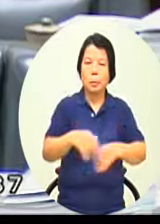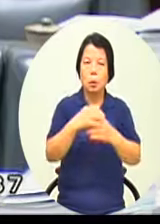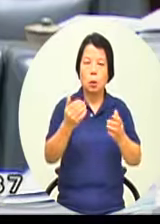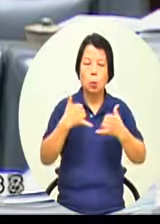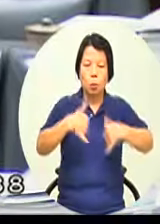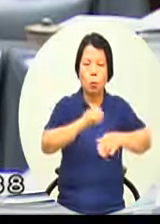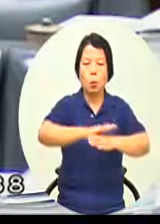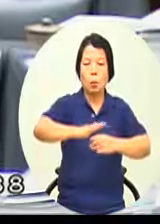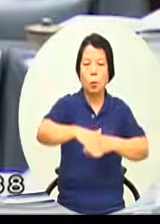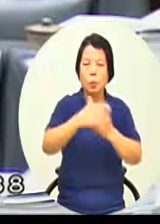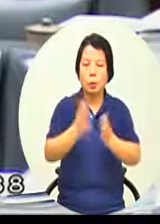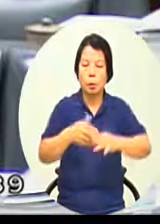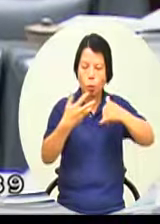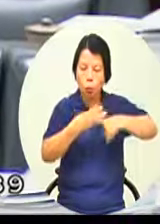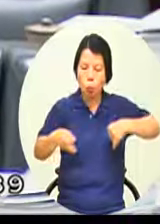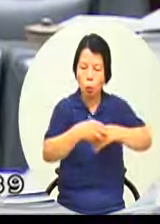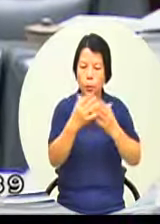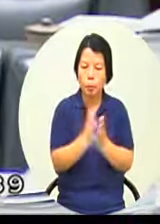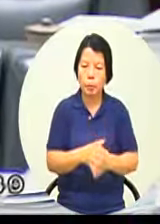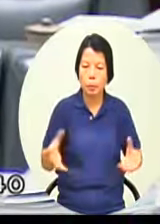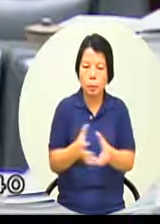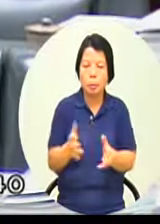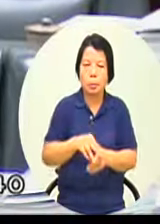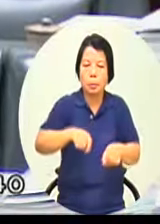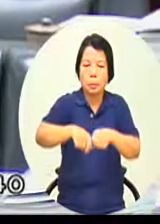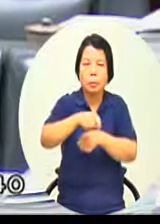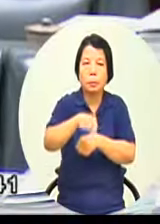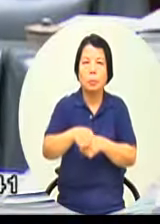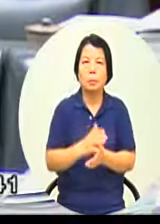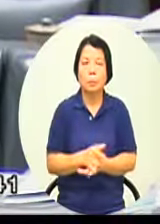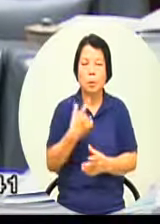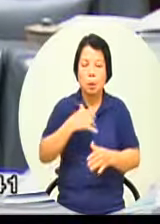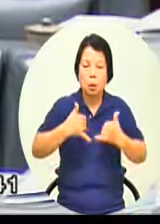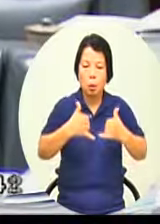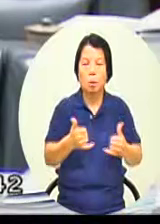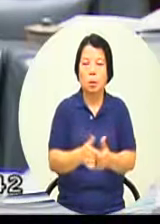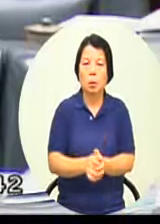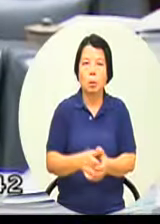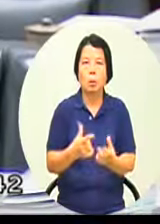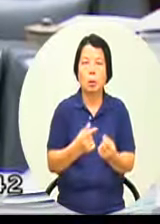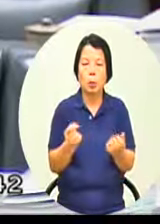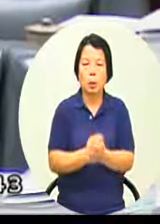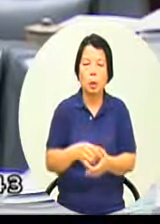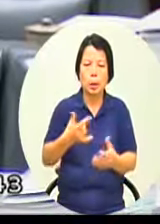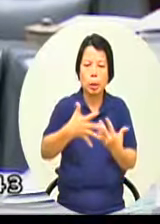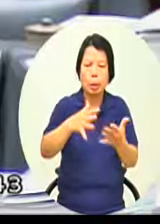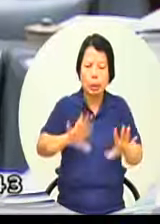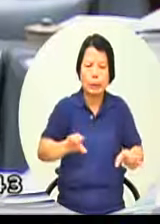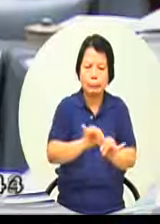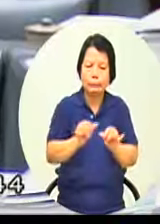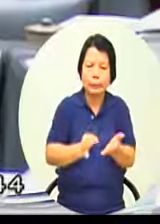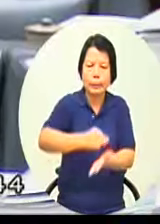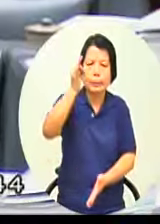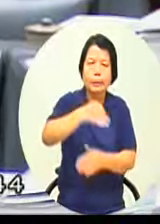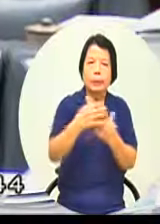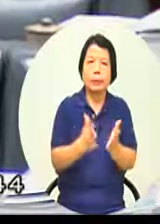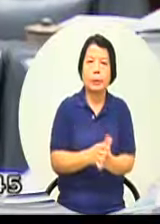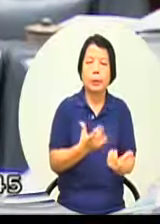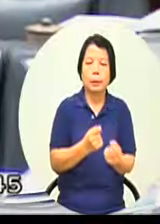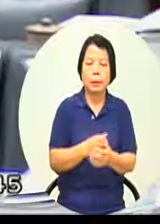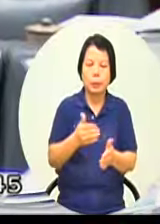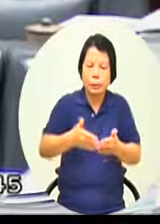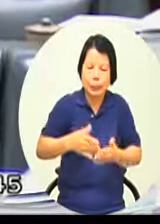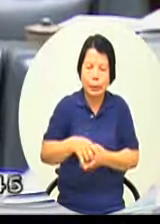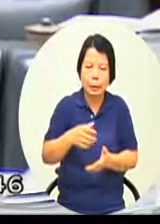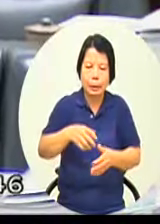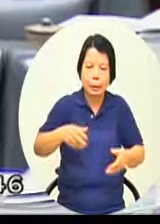跟水沟什么都做一并检讨，可是因为这个路路固不亏啊，盖小路轨啊，价钱越高又越更难开了，